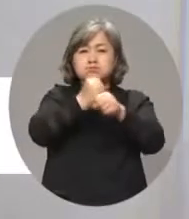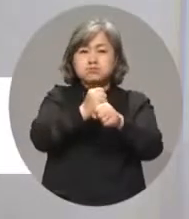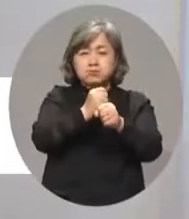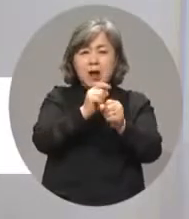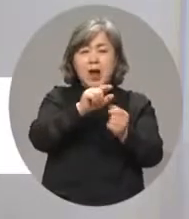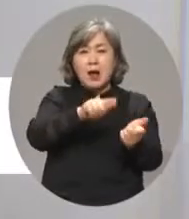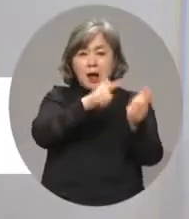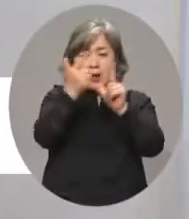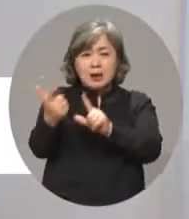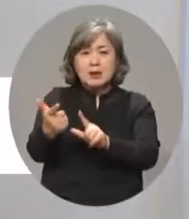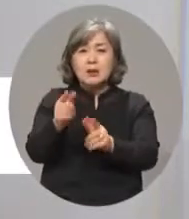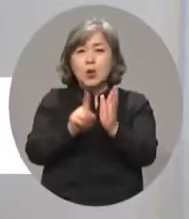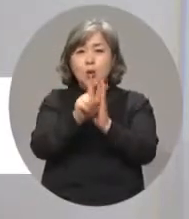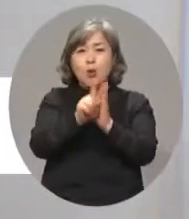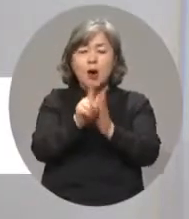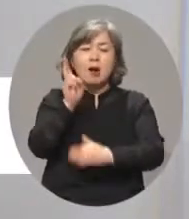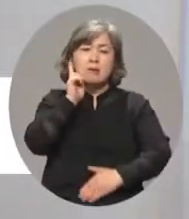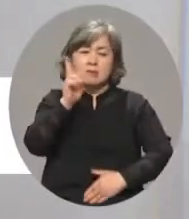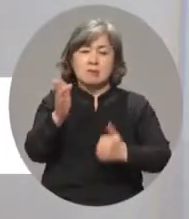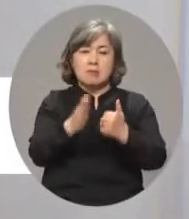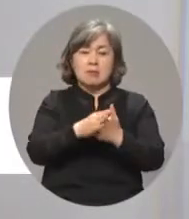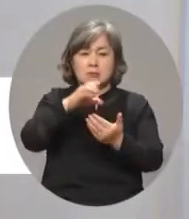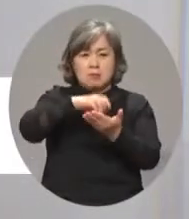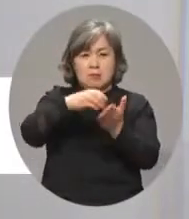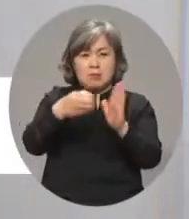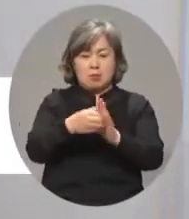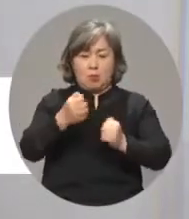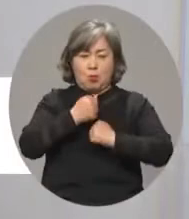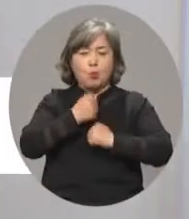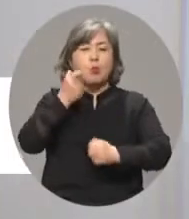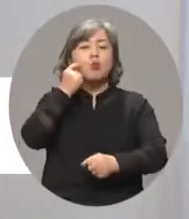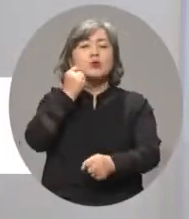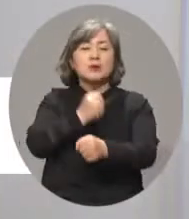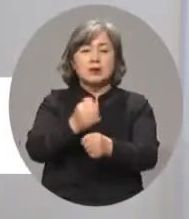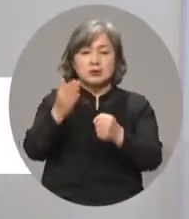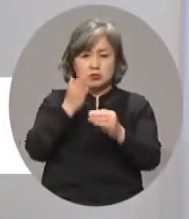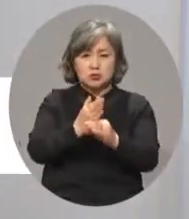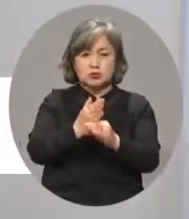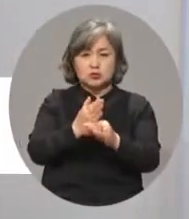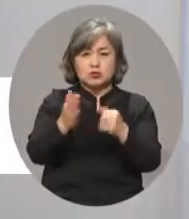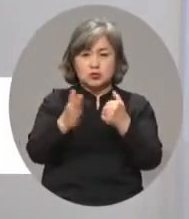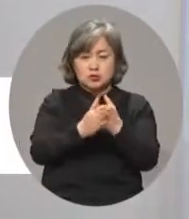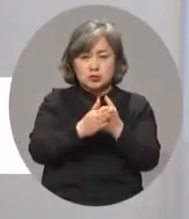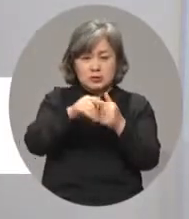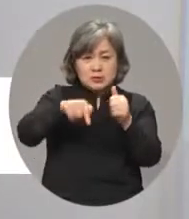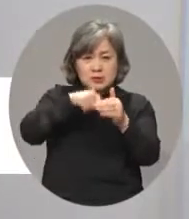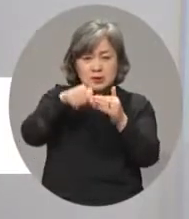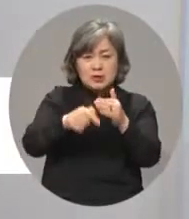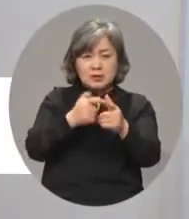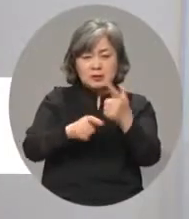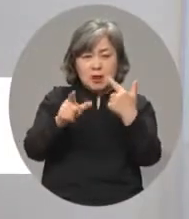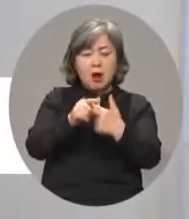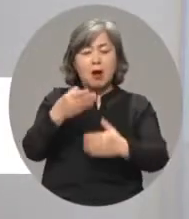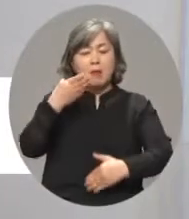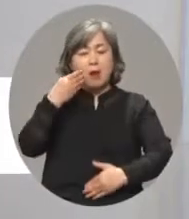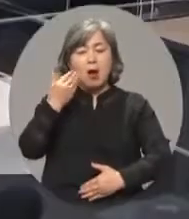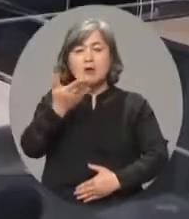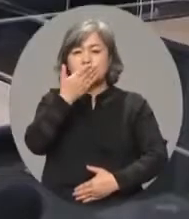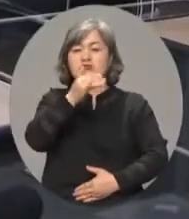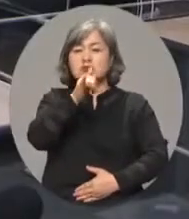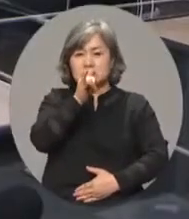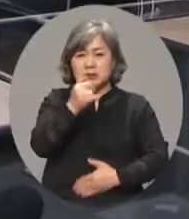심해지면서 사람의 몸은 적절한 저항력을 갖추지 못하게 됩니다. 병원 체 침입이 좀더 용이해질 수